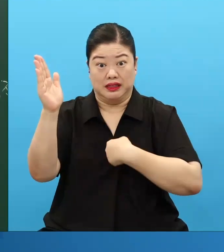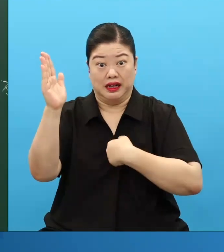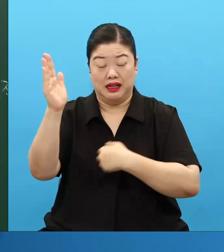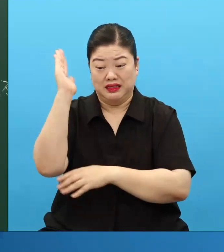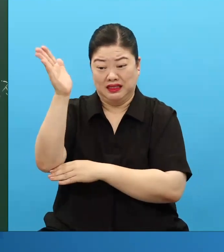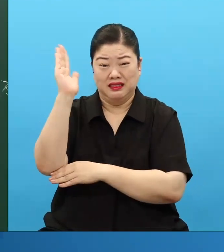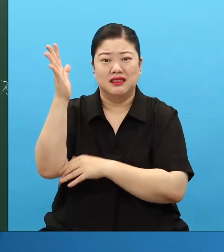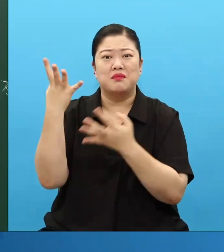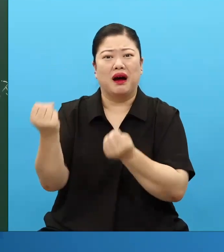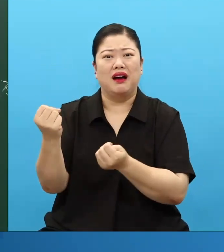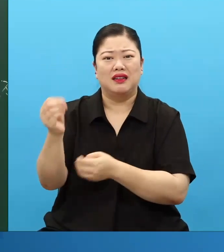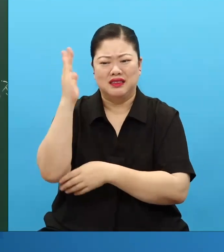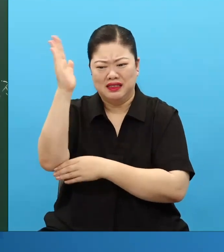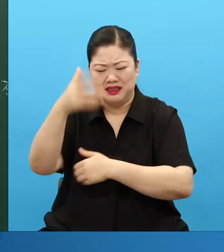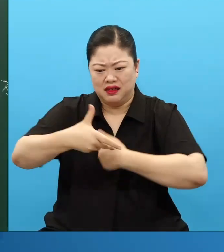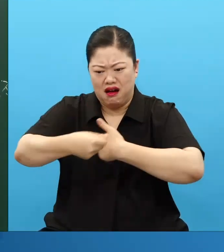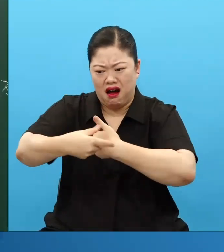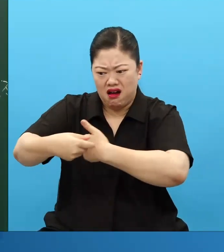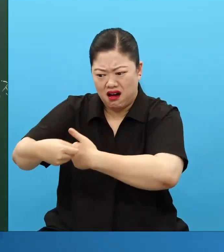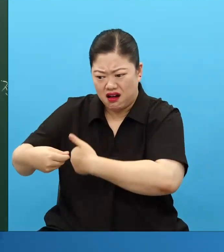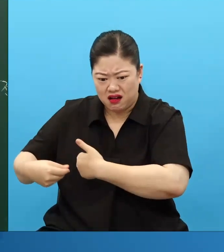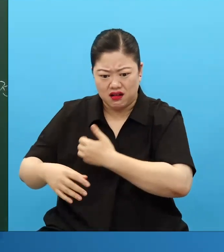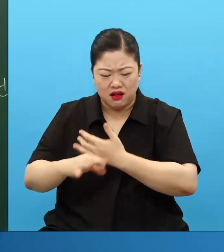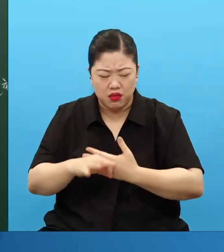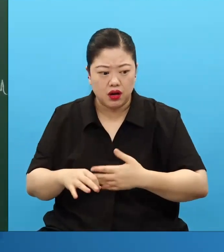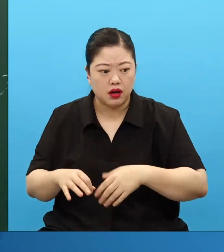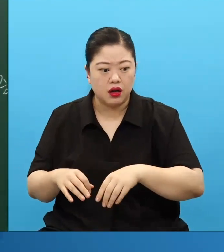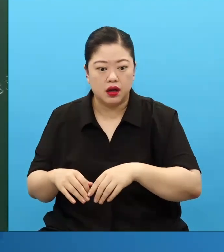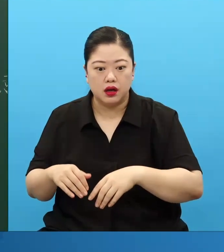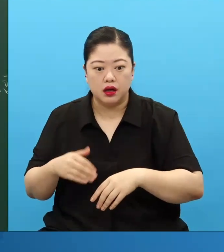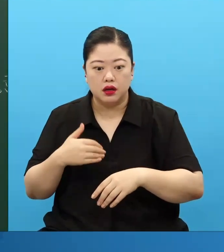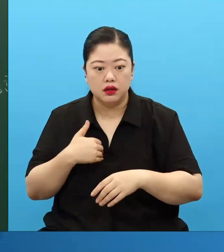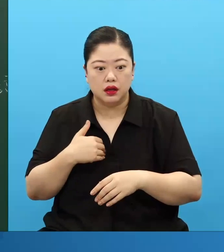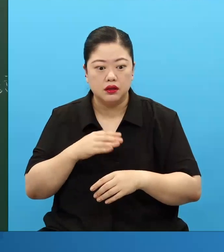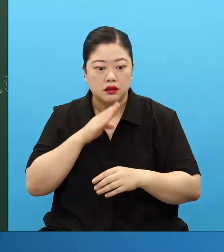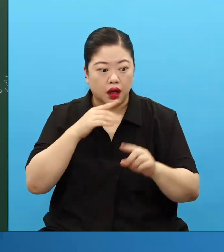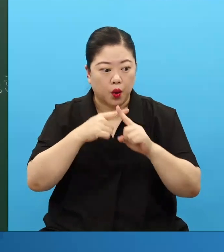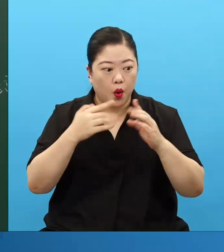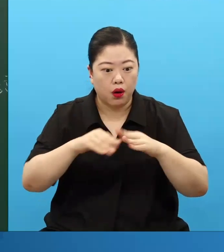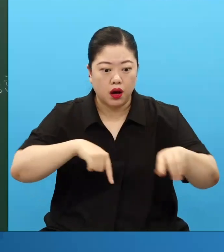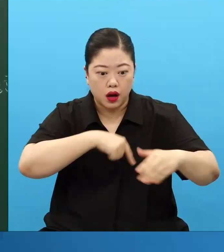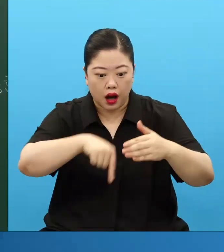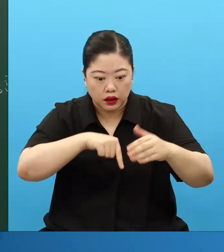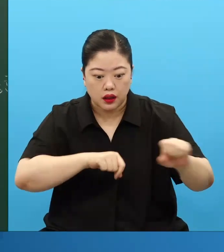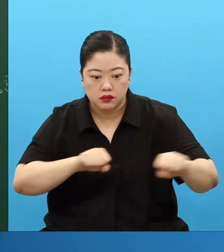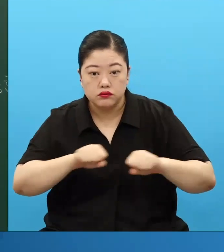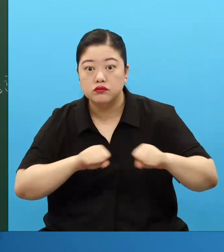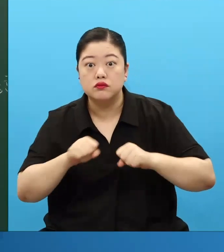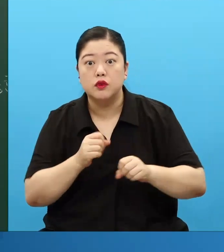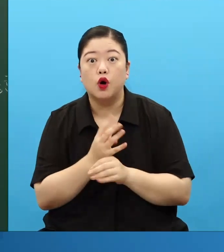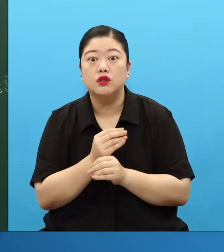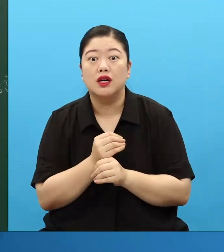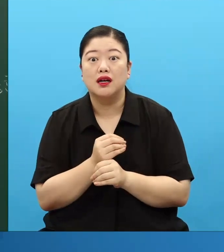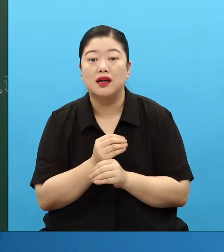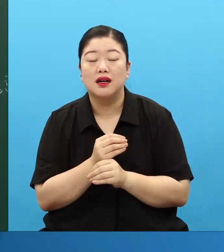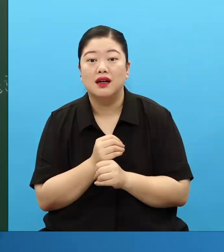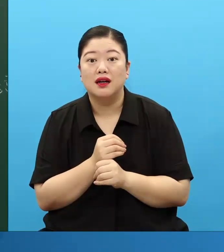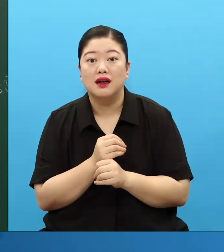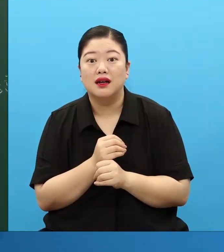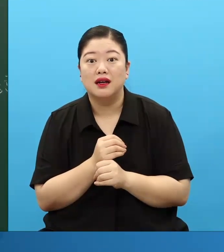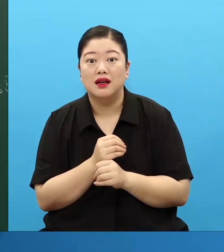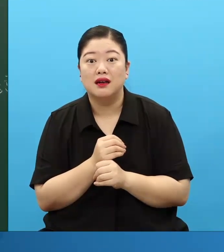that. 그게 복음입니다. That's the 그리고 이 gospel. 사람들이 역사를 하잖아요. And the works take place through those people. 그리고 한 3년 지나니까 역사를